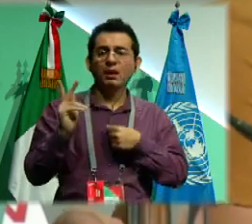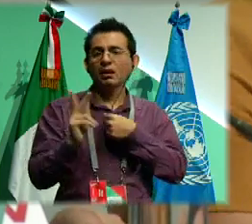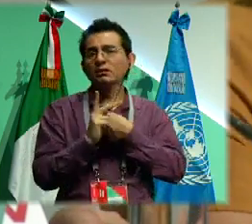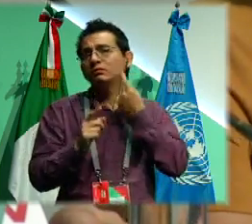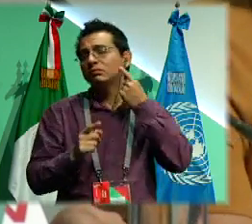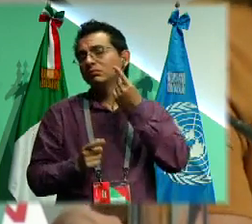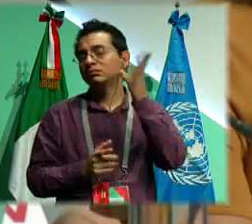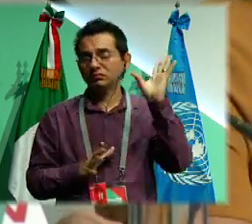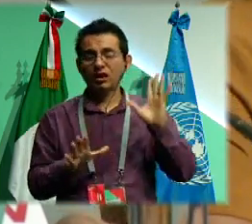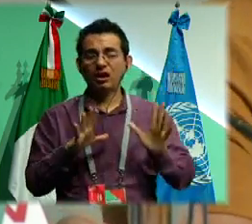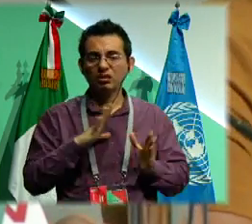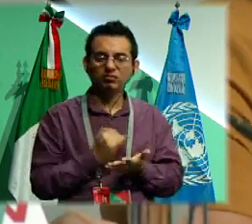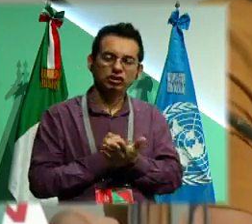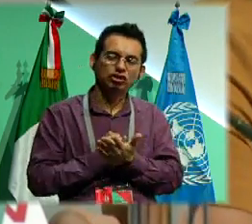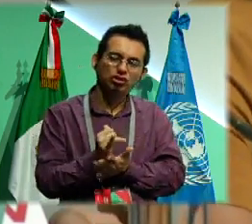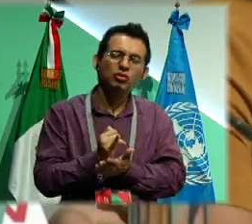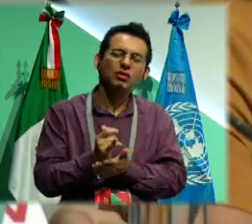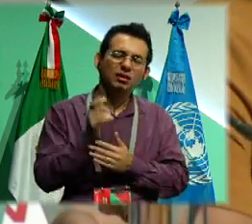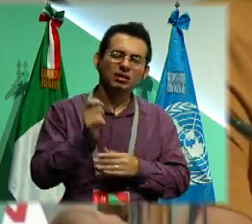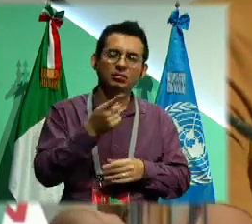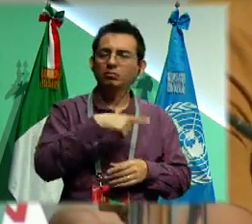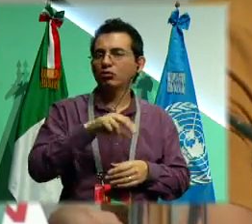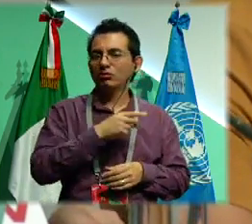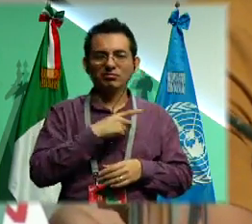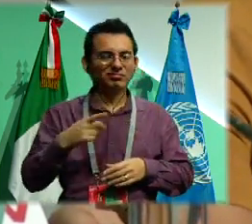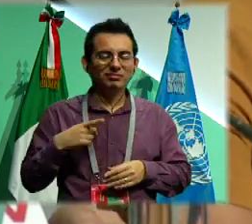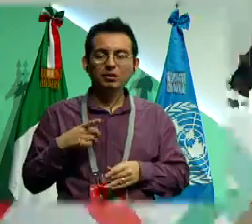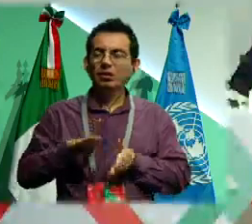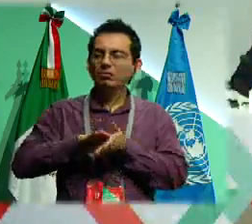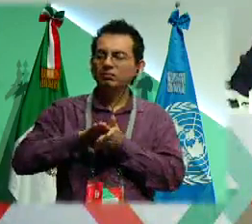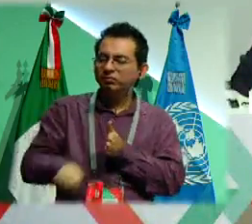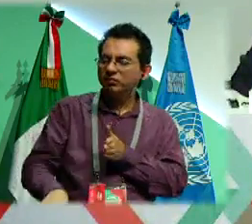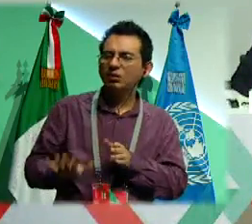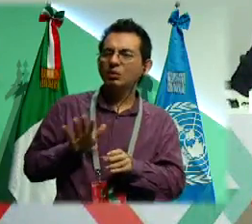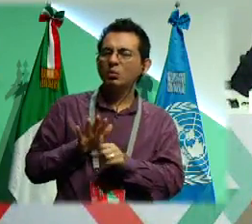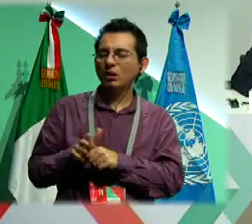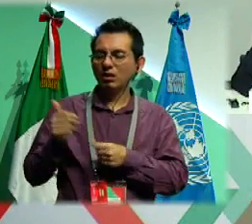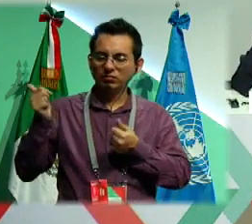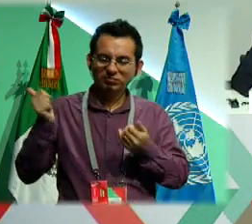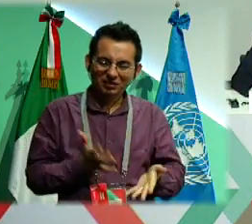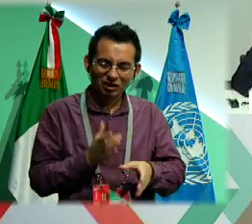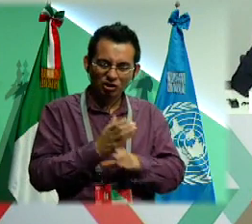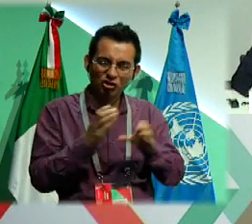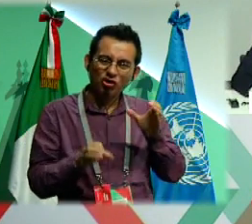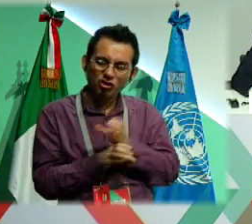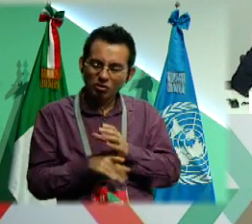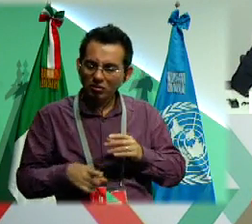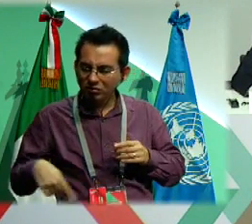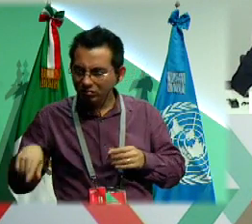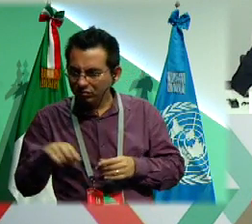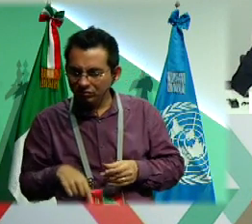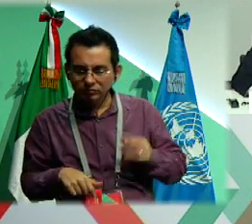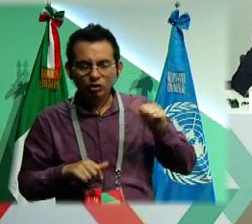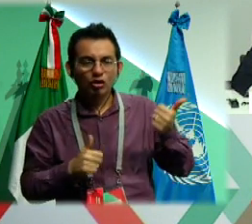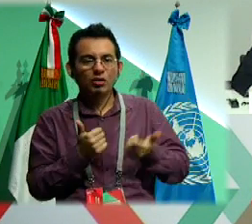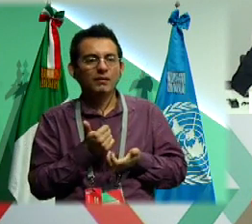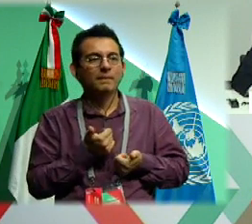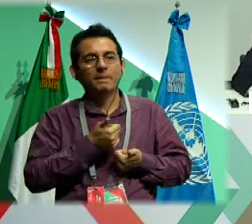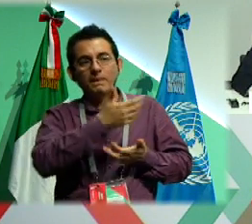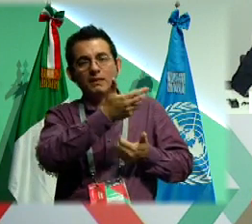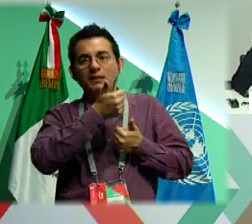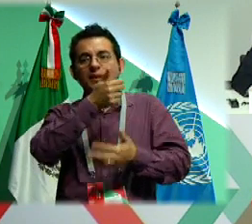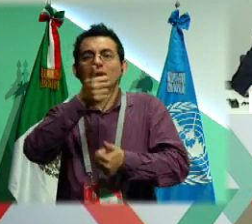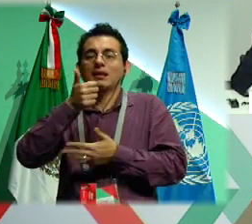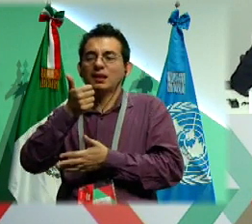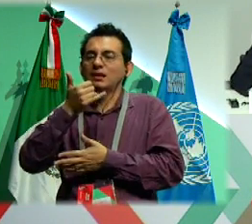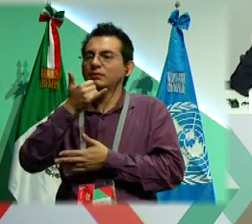entre l'importation et l'exportation des biens. Ça, c'est le concept de base. Maintenant, cette idée du